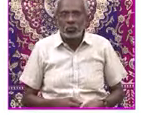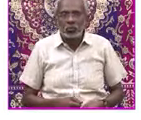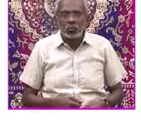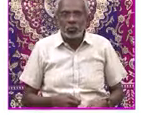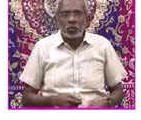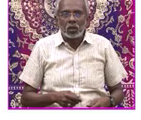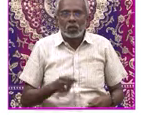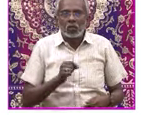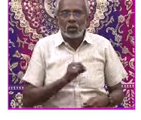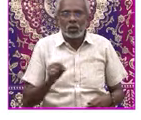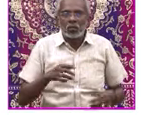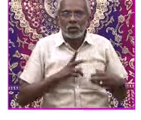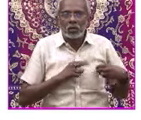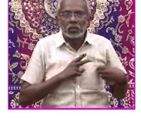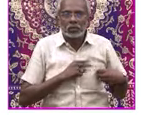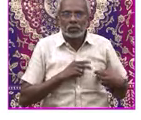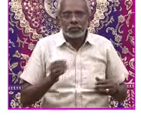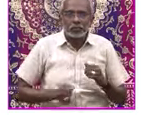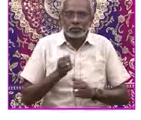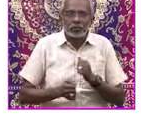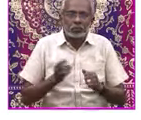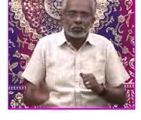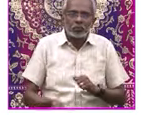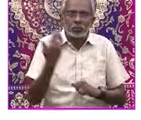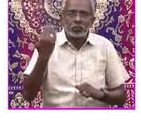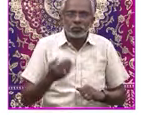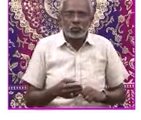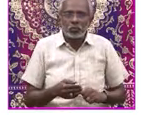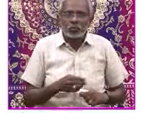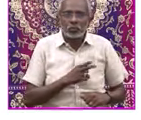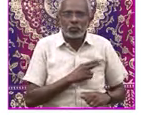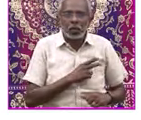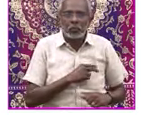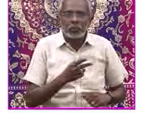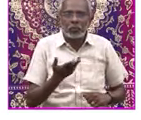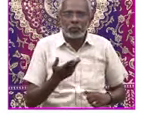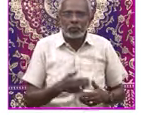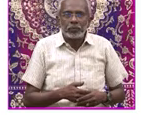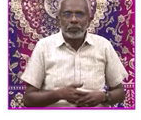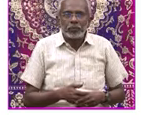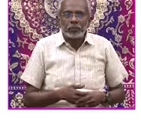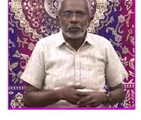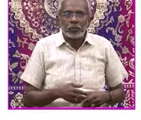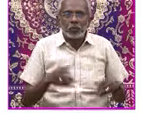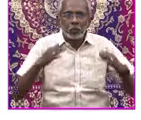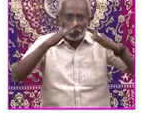அப்படின்னா நழுவி ஓடுவர். பிளம், பிளம் என்றால் மலை